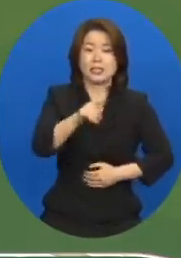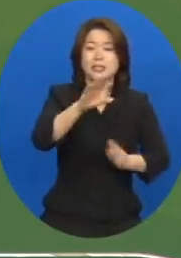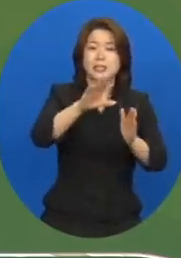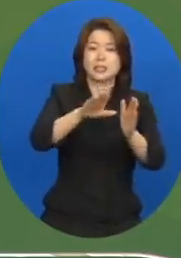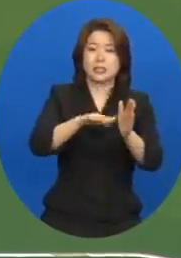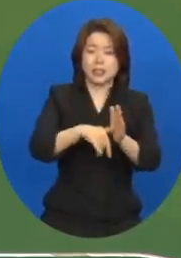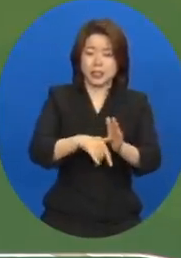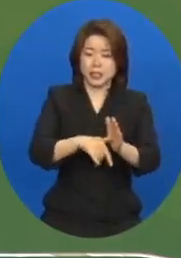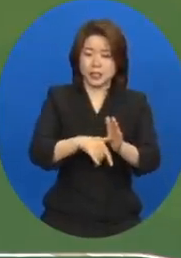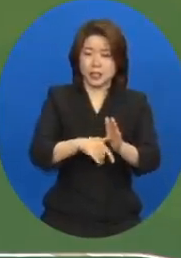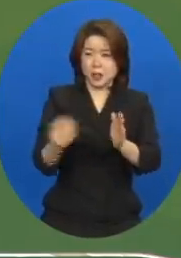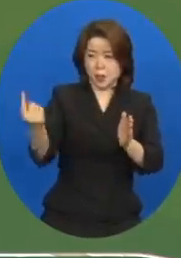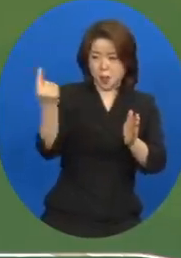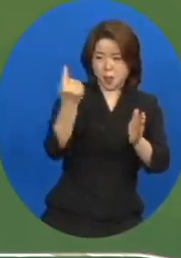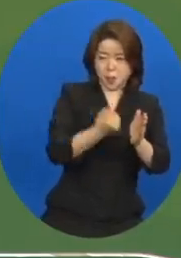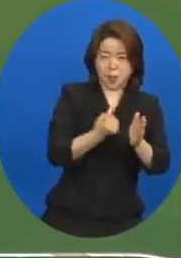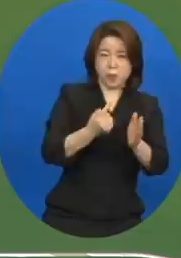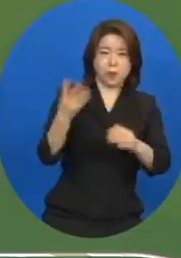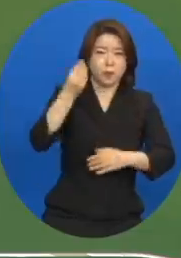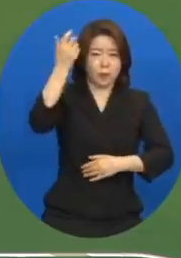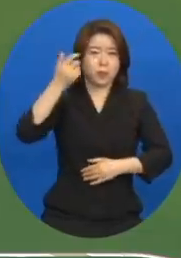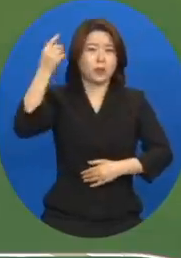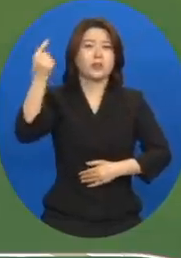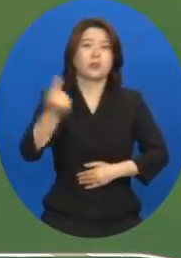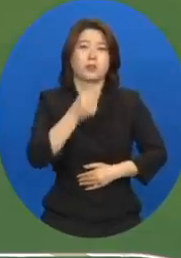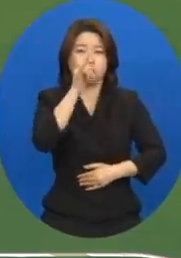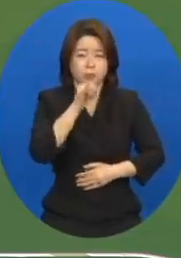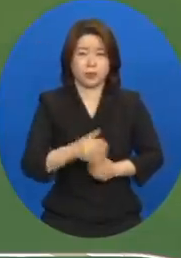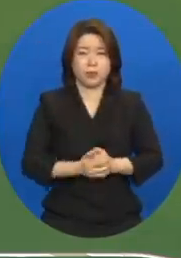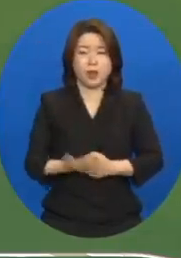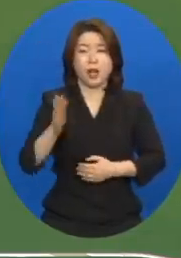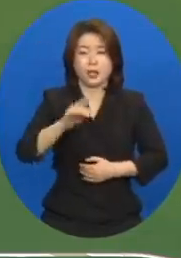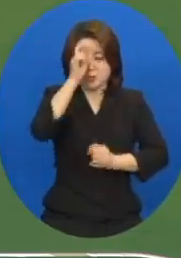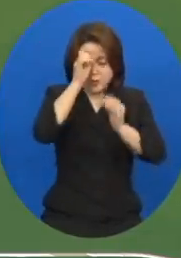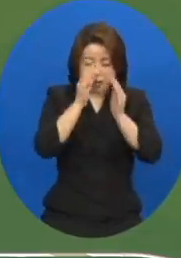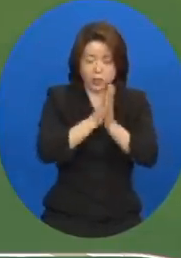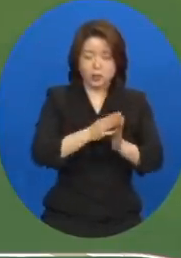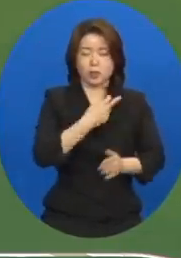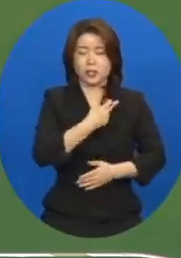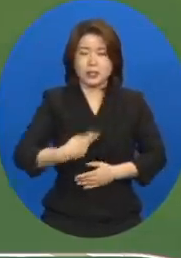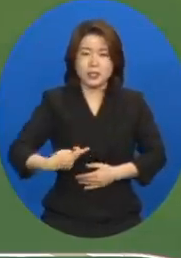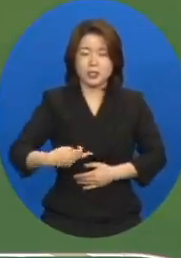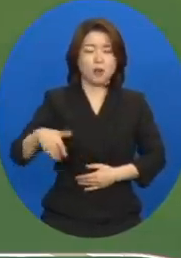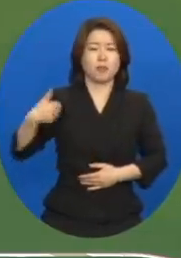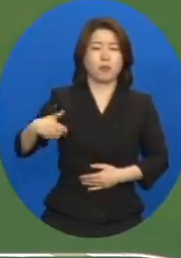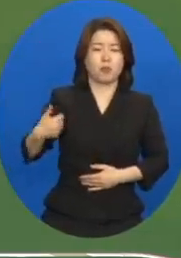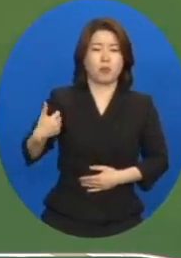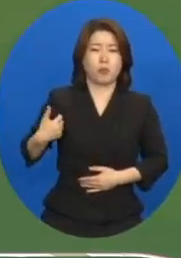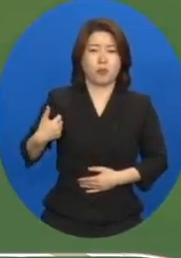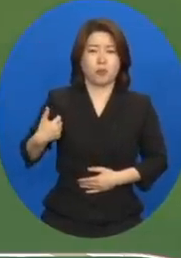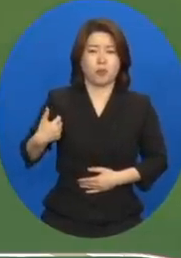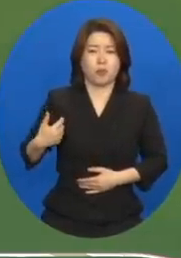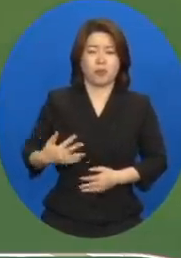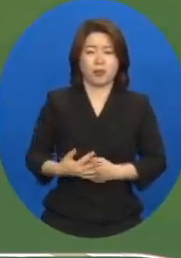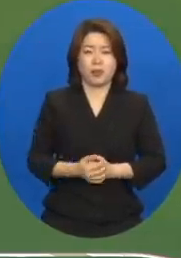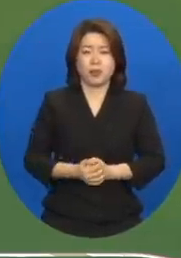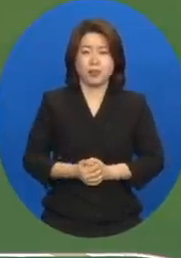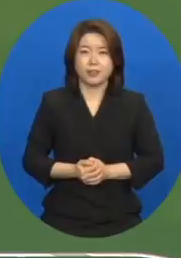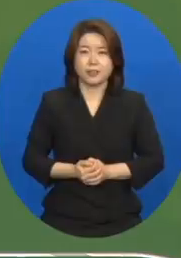이르매 성령이 임하신 거예요. 그러나 기도하던 제자들은 알 수가 없었습니다.